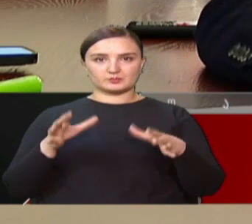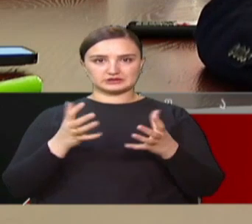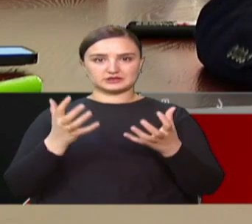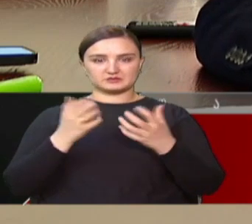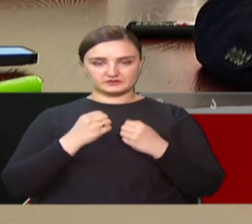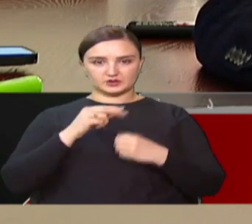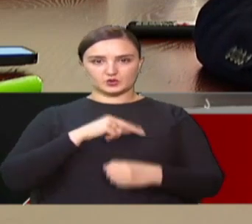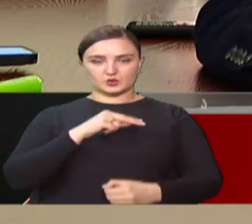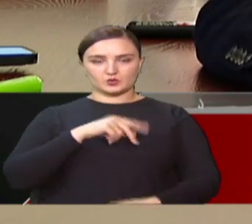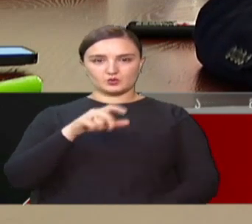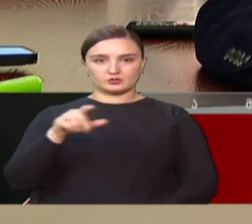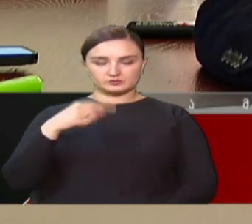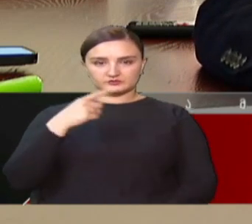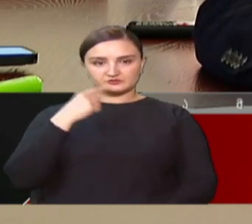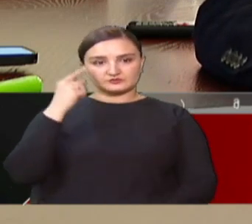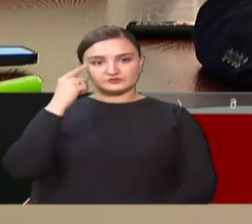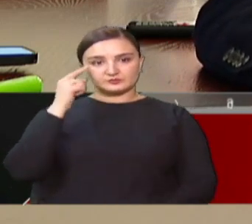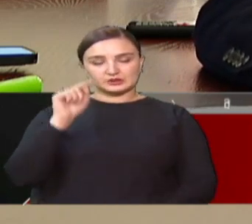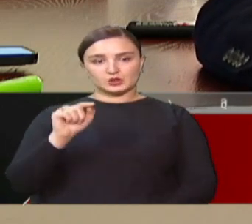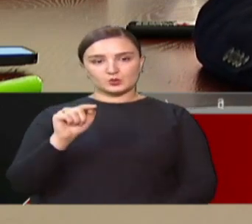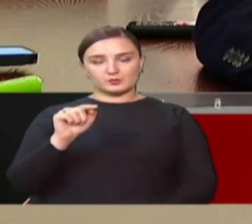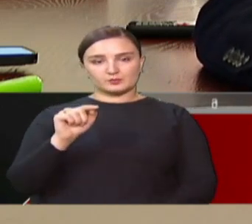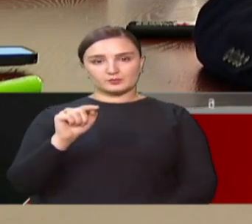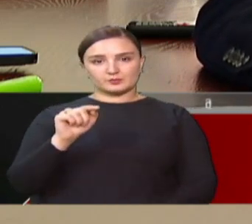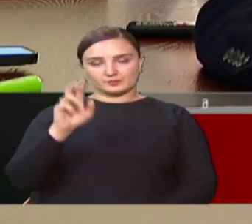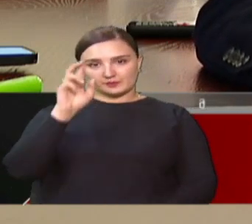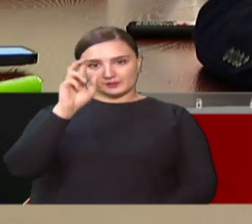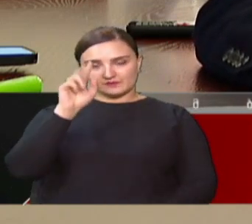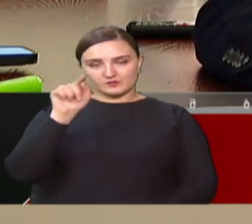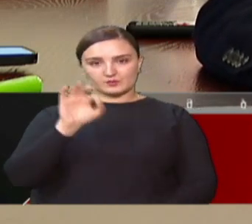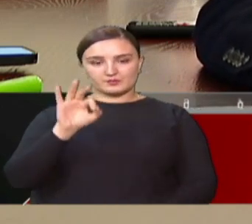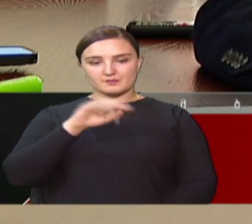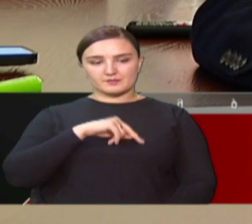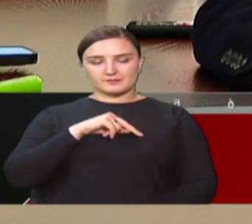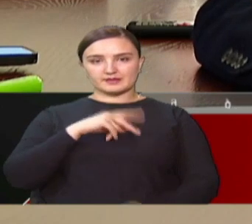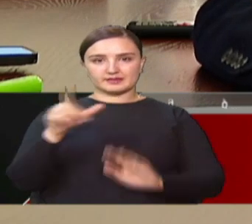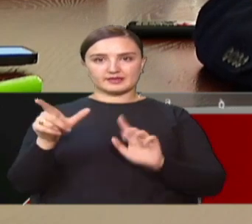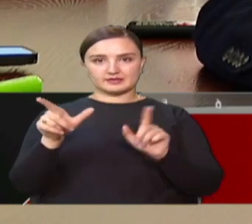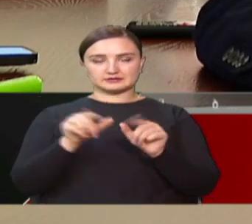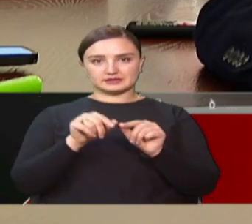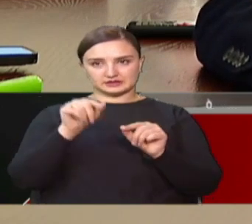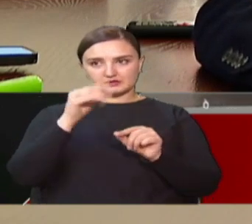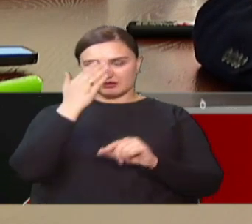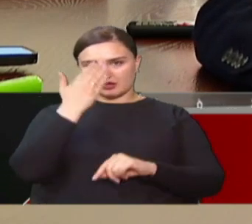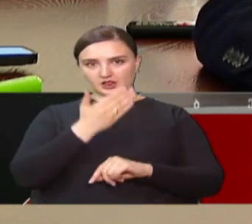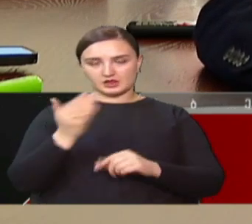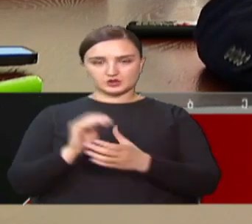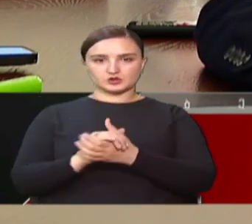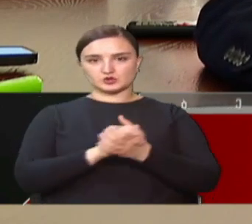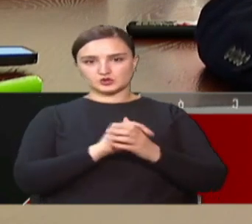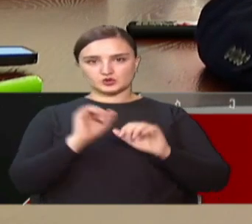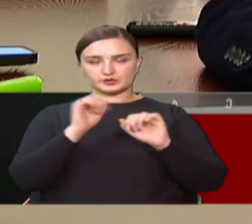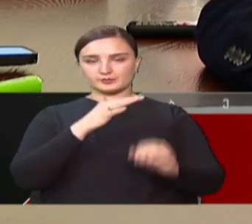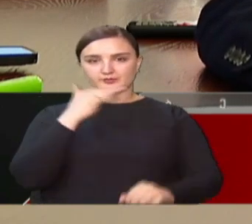ვიცი, ვფიქრობ ამაში. სხვაჭოჭო მთავრობასთან და პარლამენტთან ერთად ხალხი სოლიდარულია რა, ძალიან ბევრი